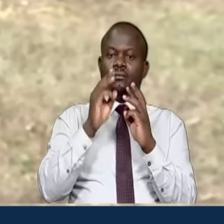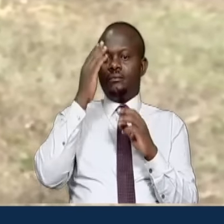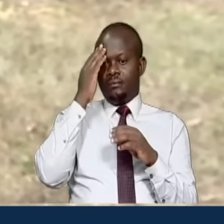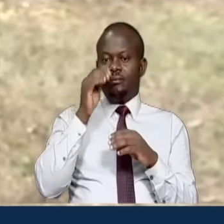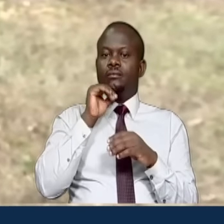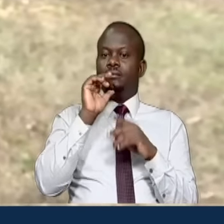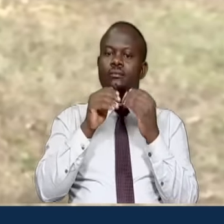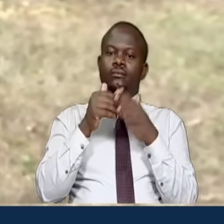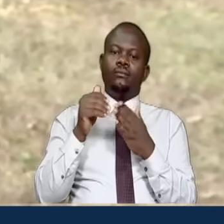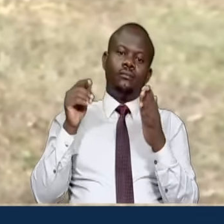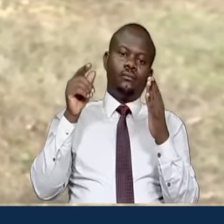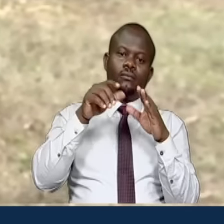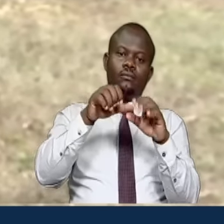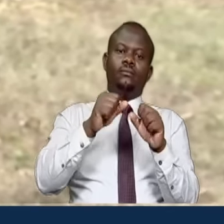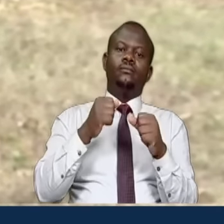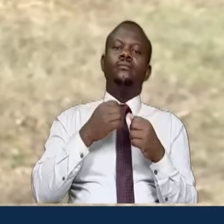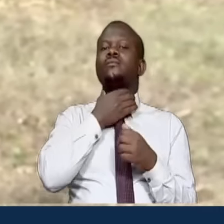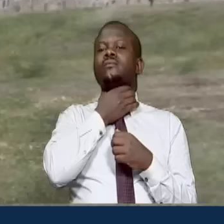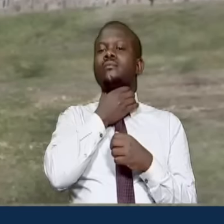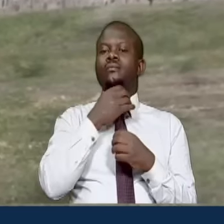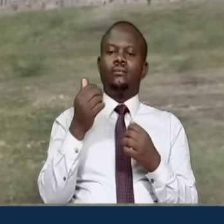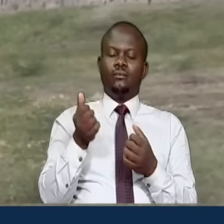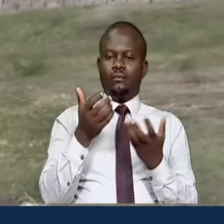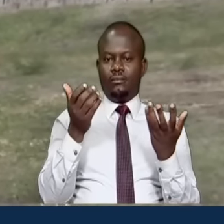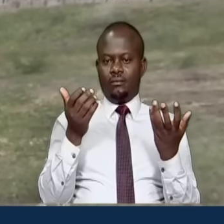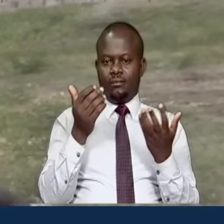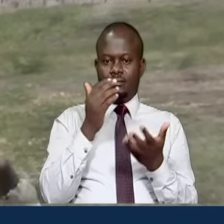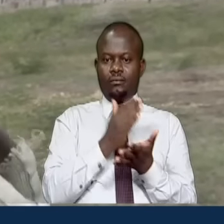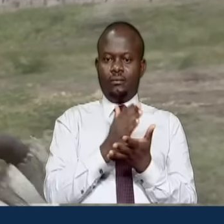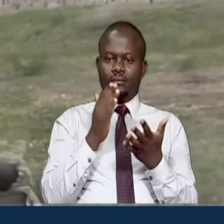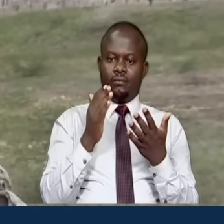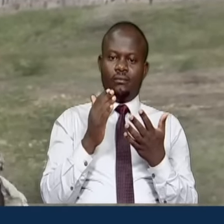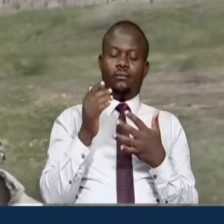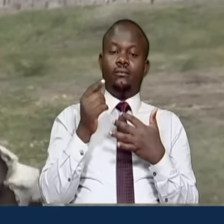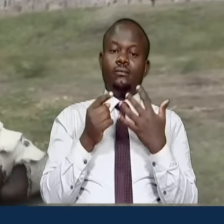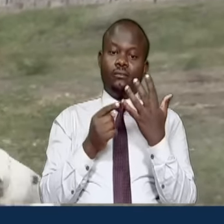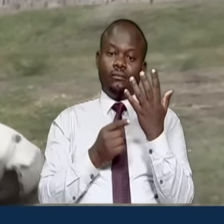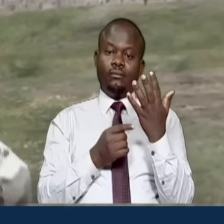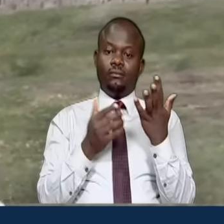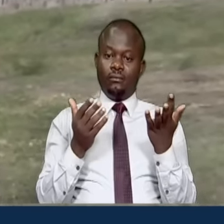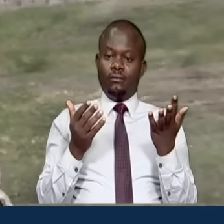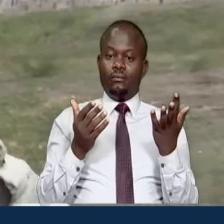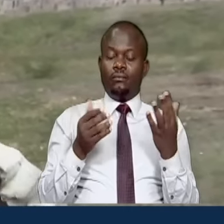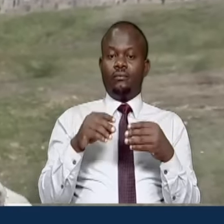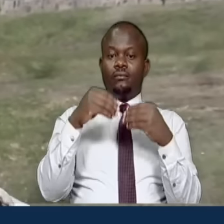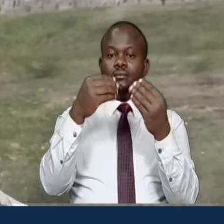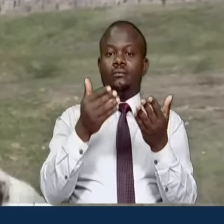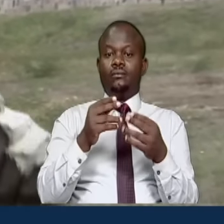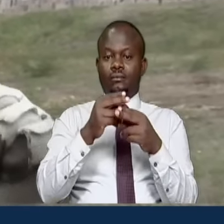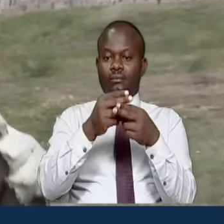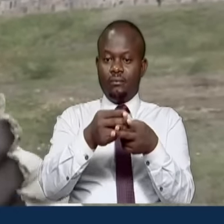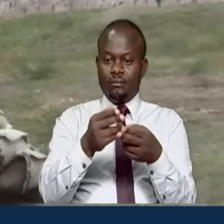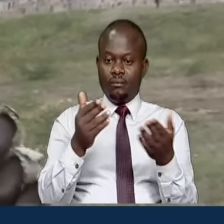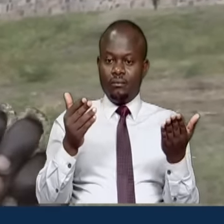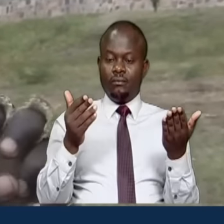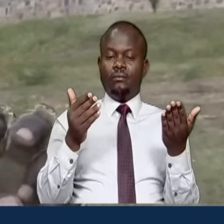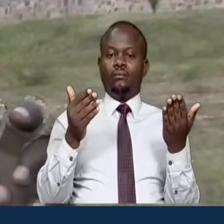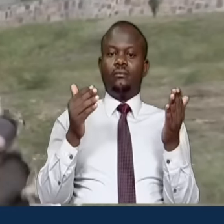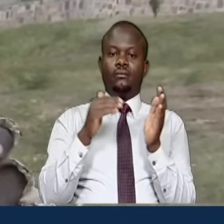bantu bamuteye ngo bamufate mu ijosi batere hejuru bazaca mbese ka cya kintu cyo kuba waratangaga inguzanyo